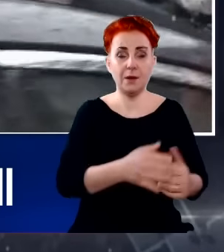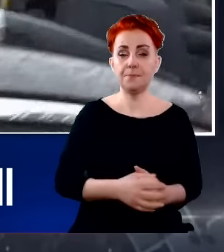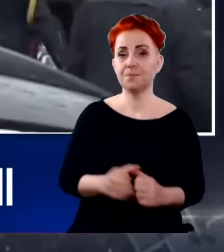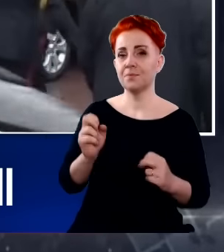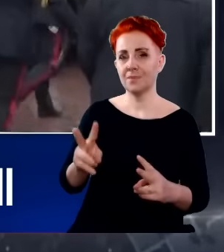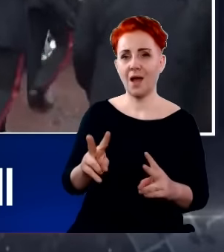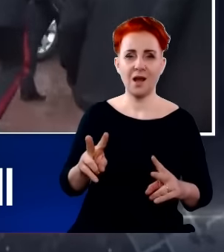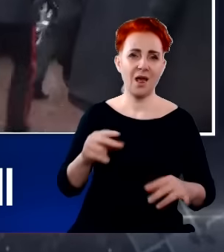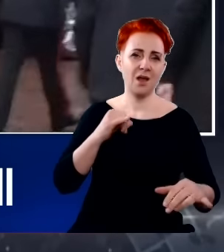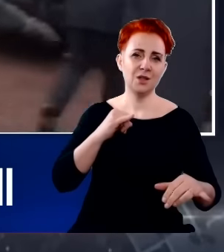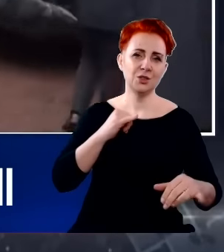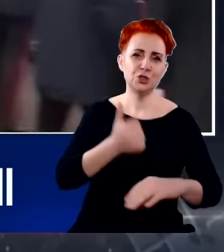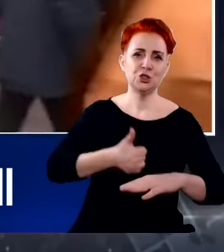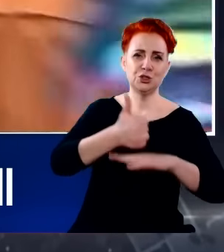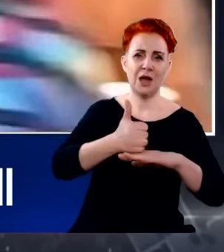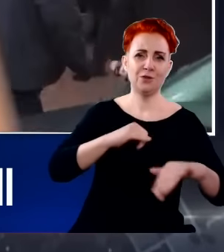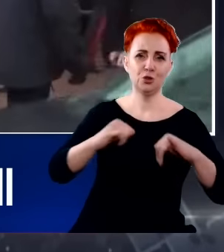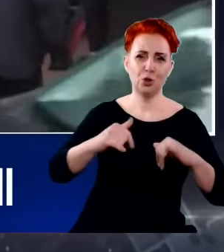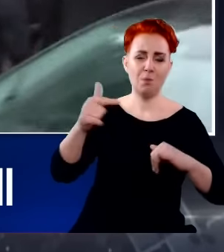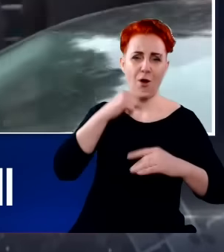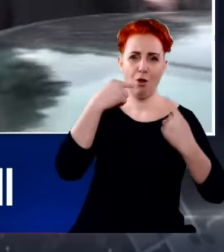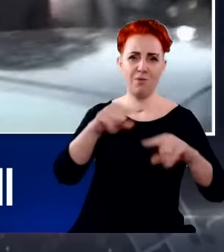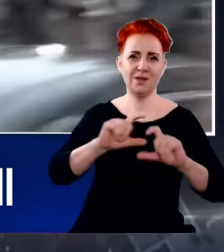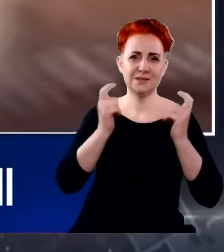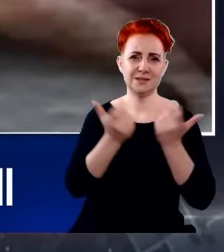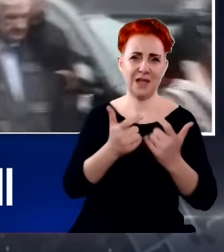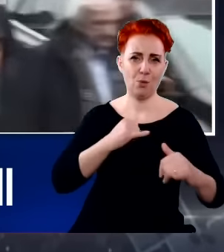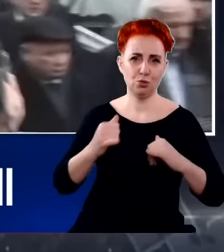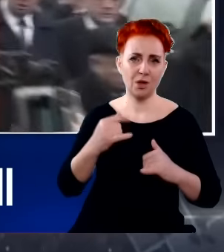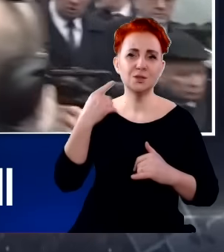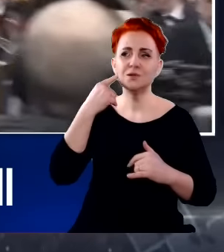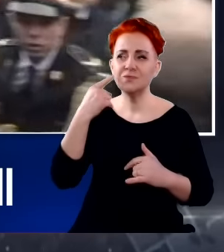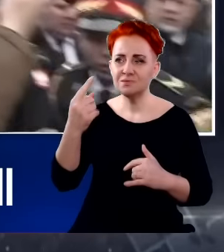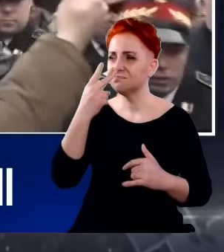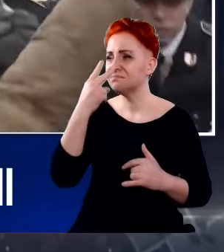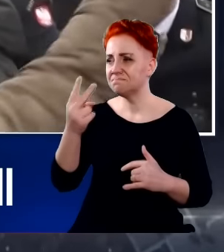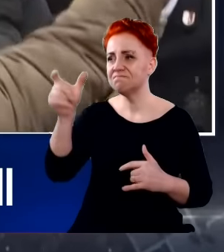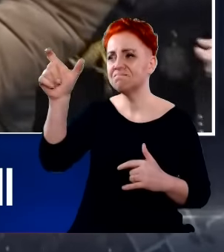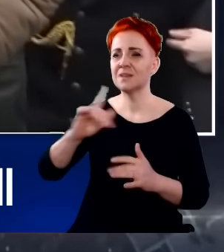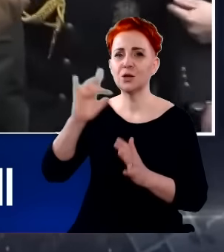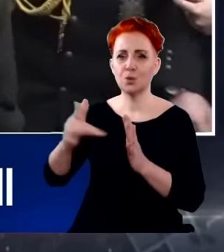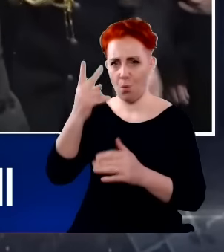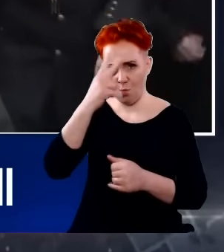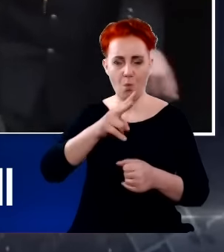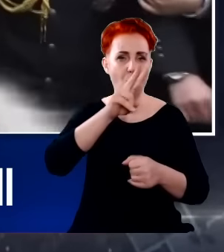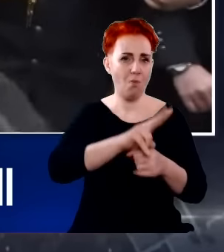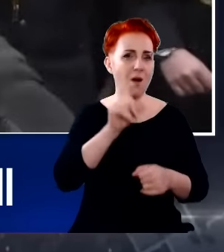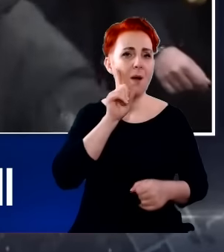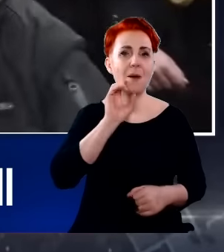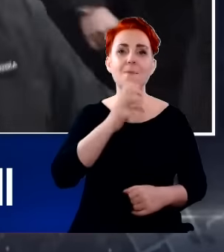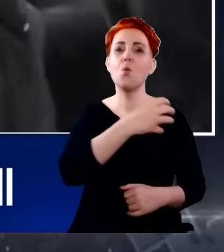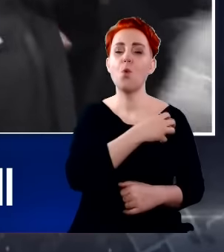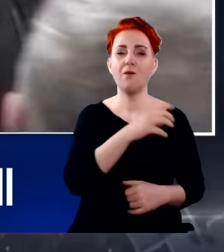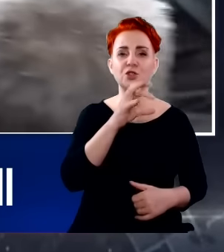za cały rząd, ale jak widać i co słychać w wypowiedziach pana Donalda Tuska, to on ufa panu pułkownikowi